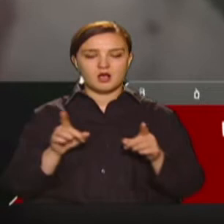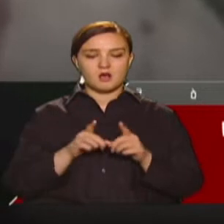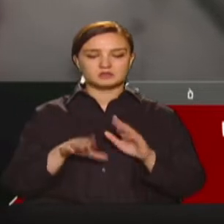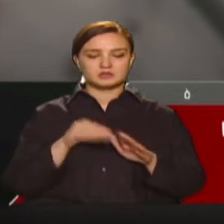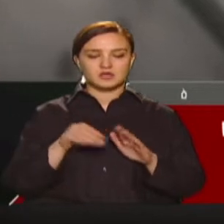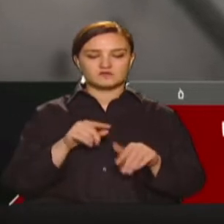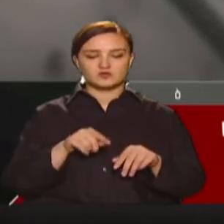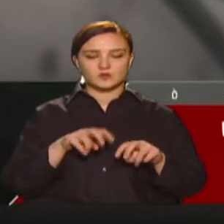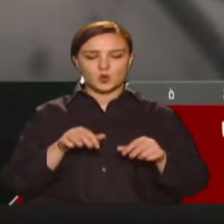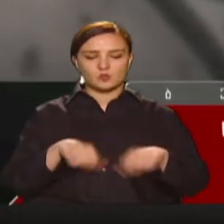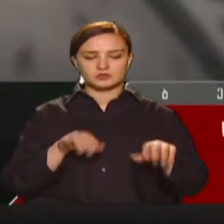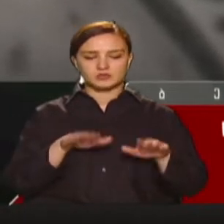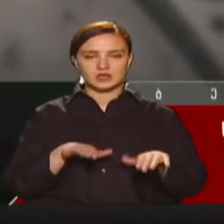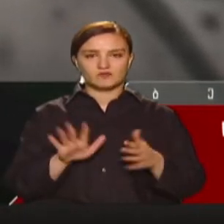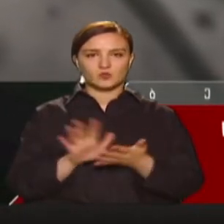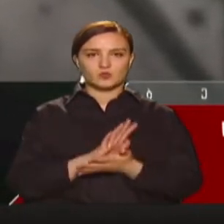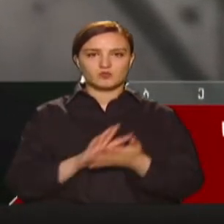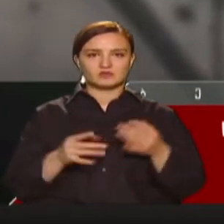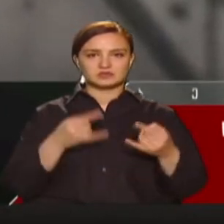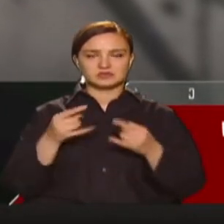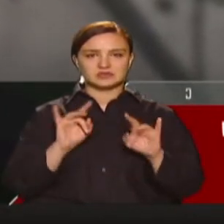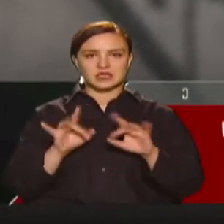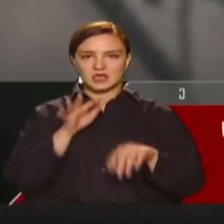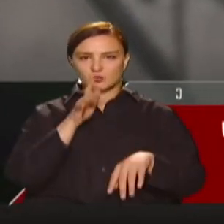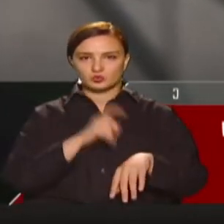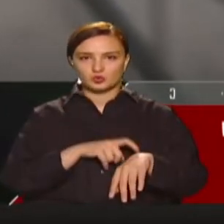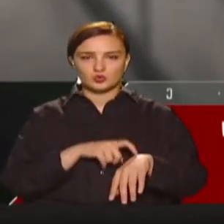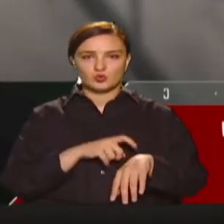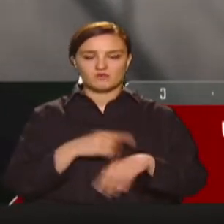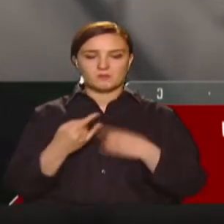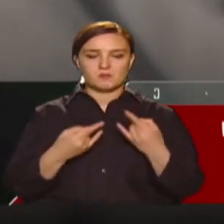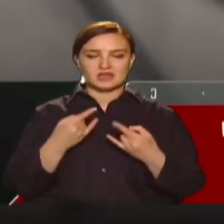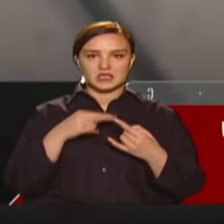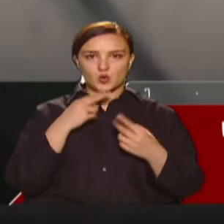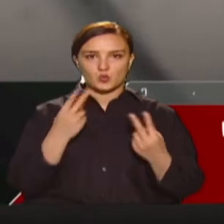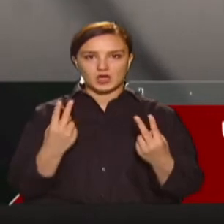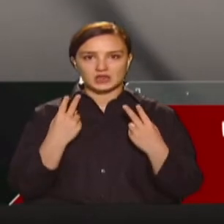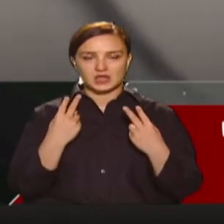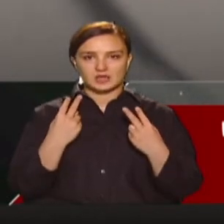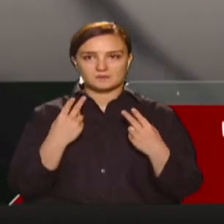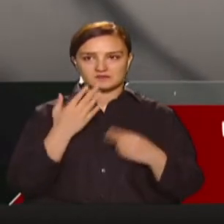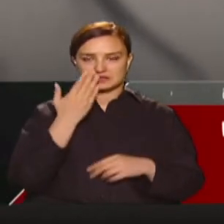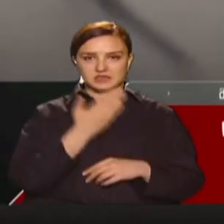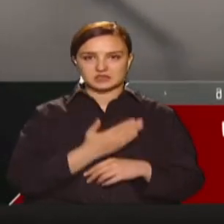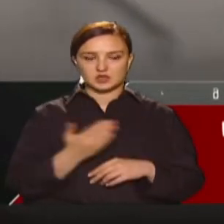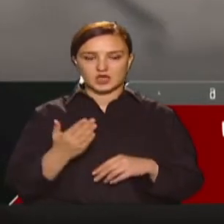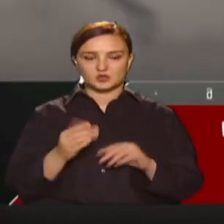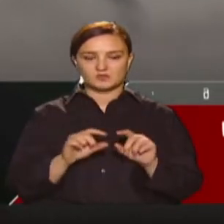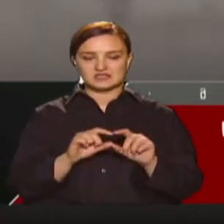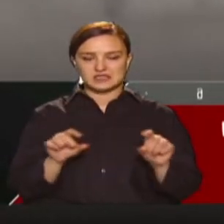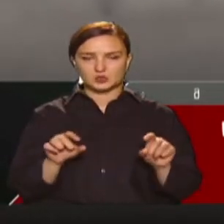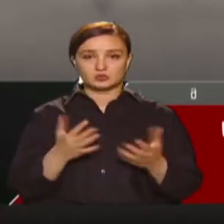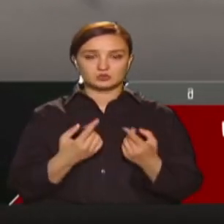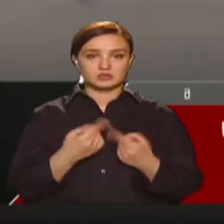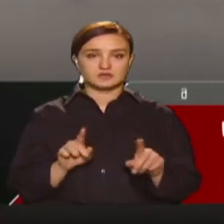კომისიებში ადგილები, უფასო სატელევიზიო სარეკლამო დრო, მედია ყურადღება, რა ვიცი, საზოგადოების სტატუსი თუ რაღაც